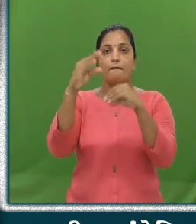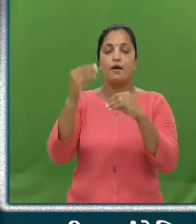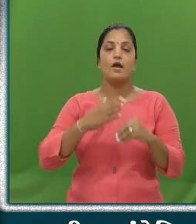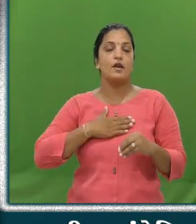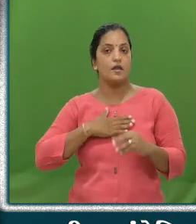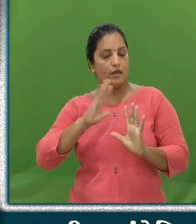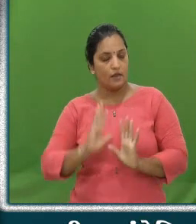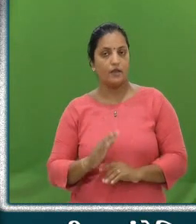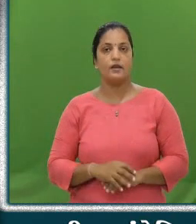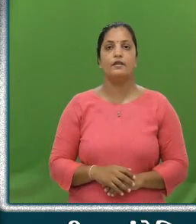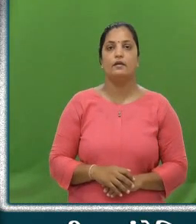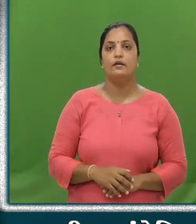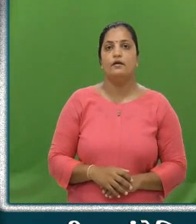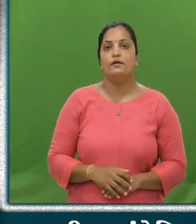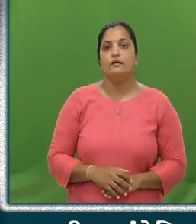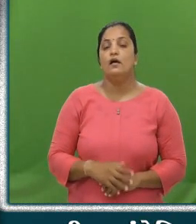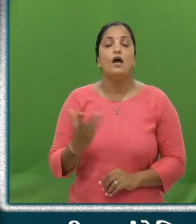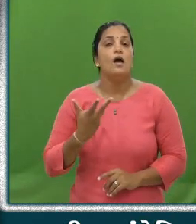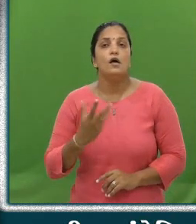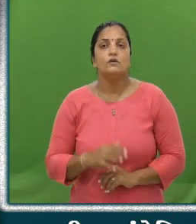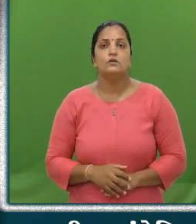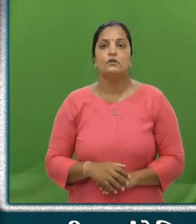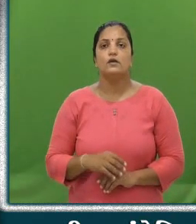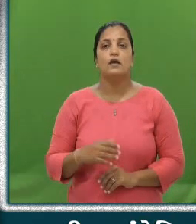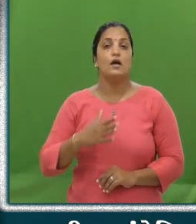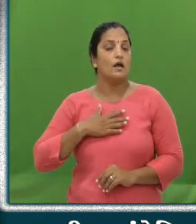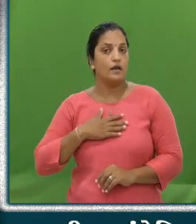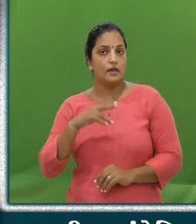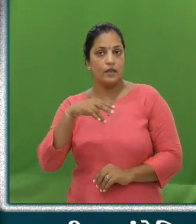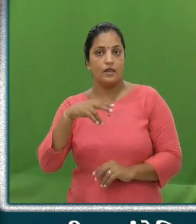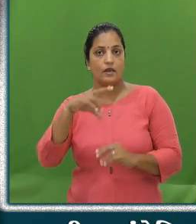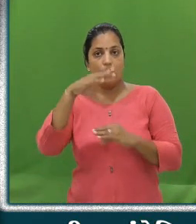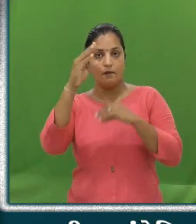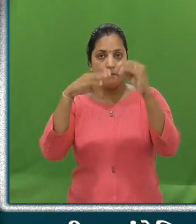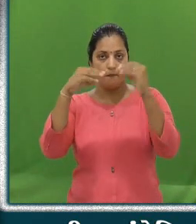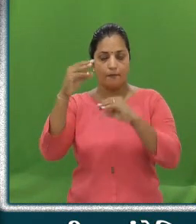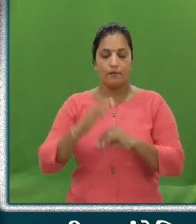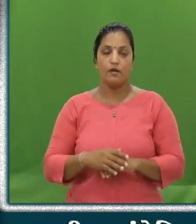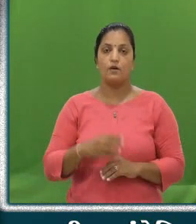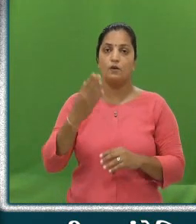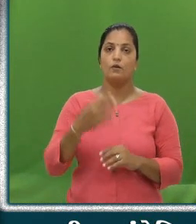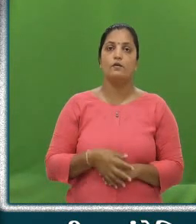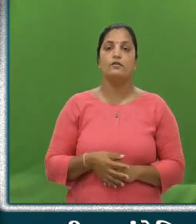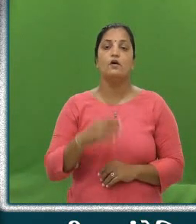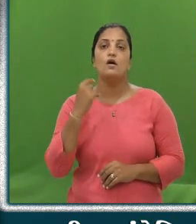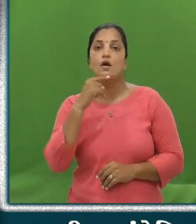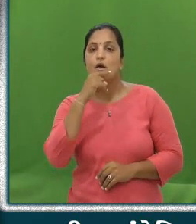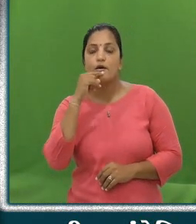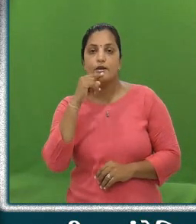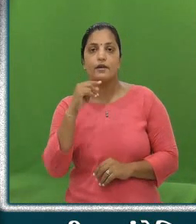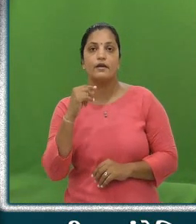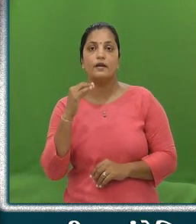ગ્રીન કલરના જોવા મળે છે. હવે શું થાય તો આ ગ્રીન કલરના પર્ણો ઉપર લાલ કલરના